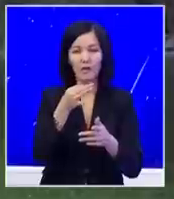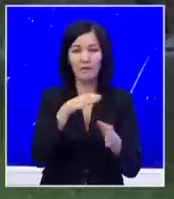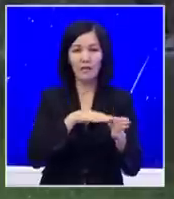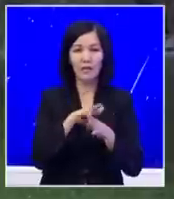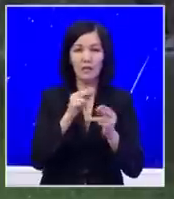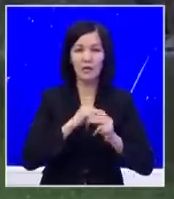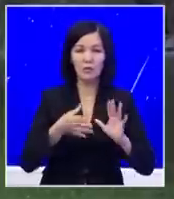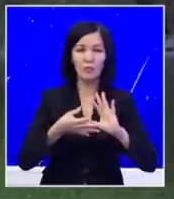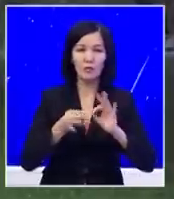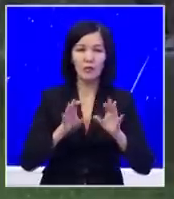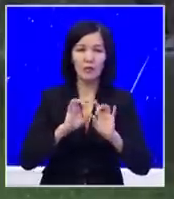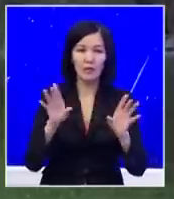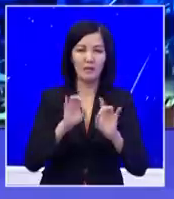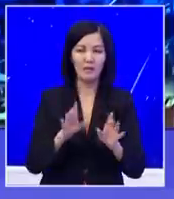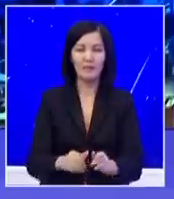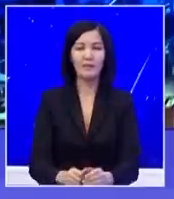атқарған жұмыстар туралы есеп беріледі.